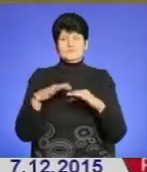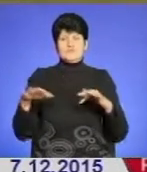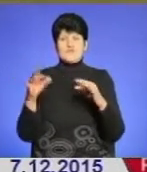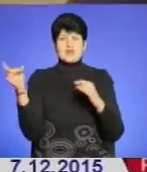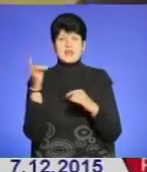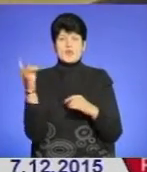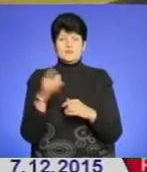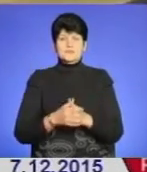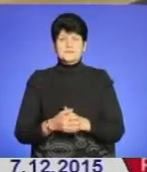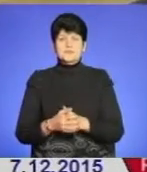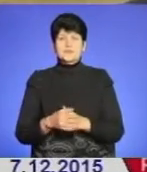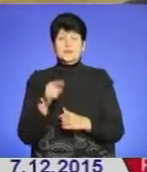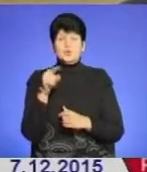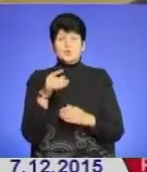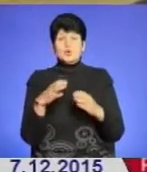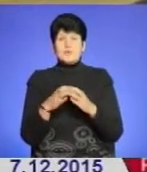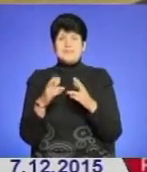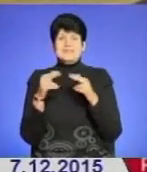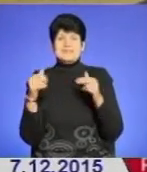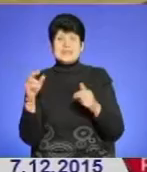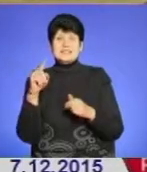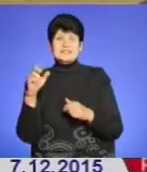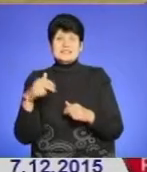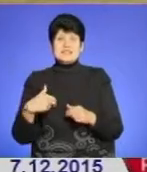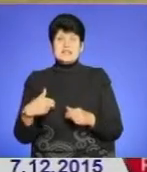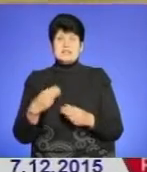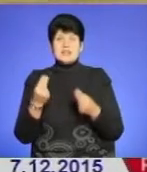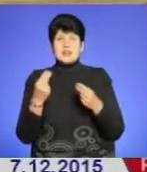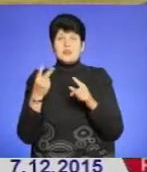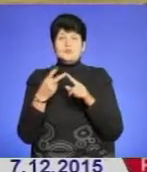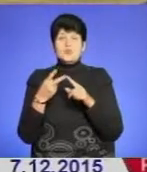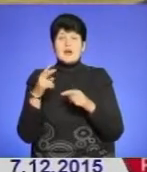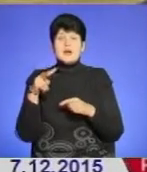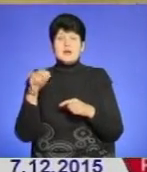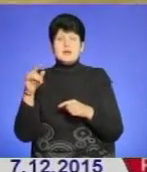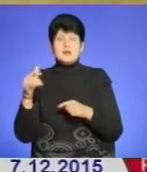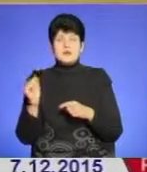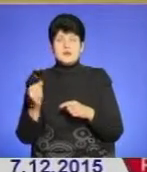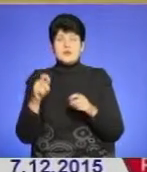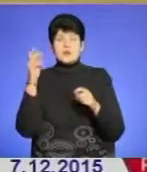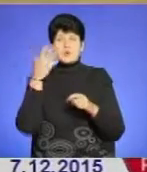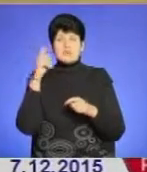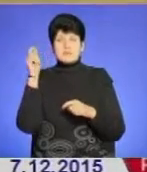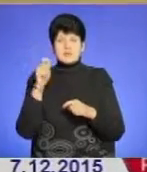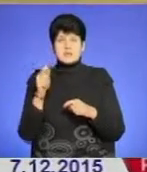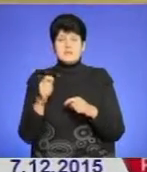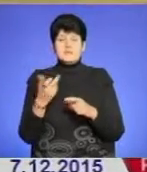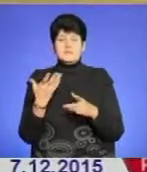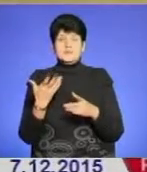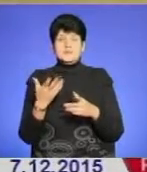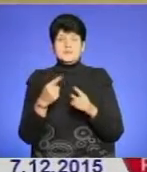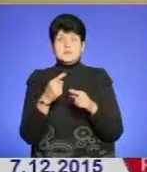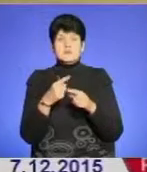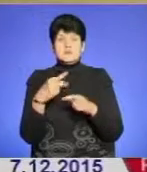району. Тут команда «Дністер Заліщики» грала ще в другій лізі. Коли я приїхав буквально там півроку назад і побачив, що сталося